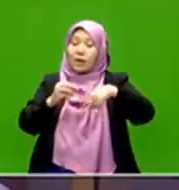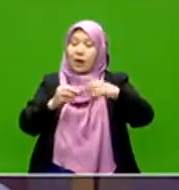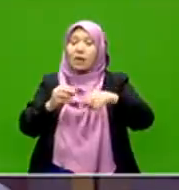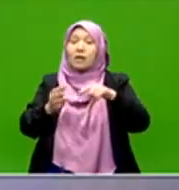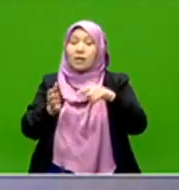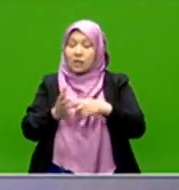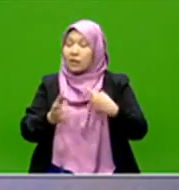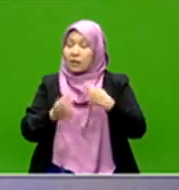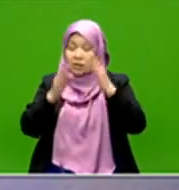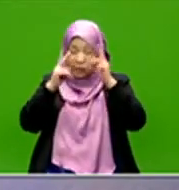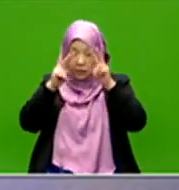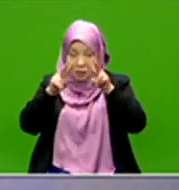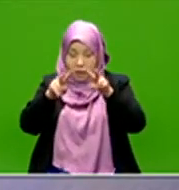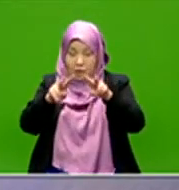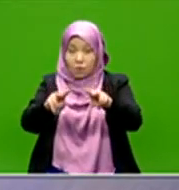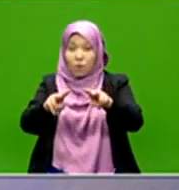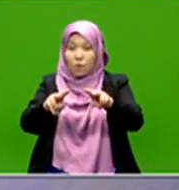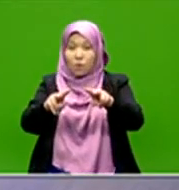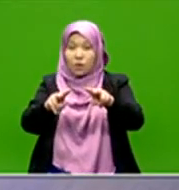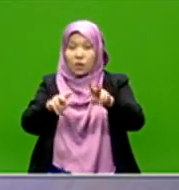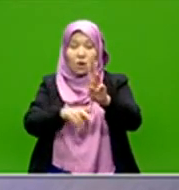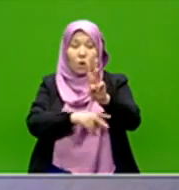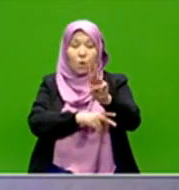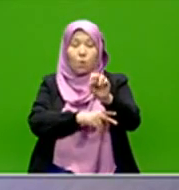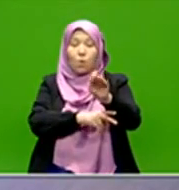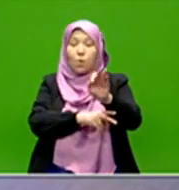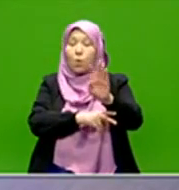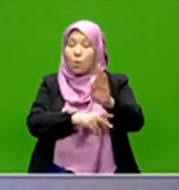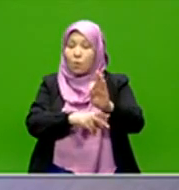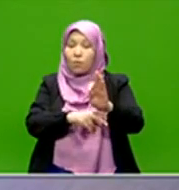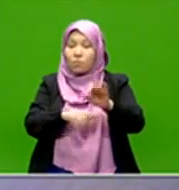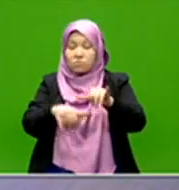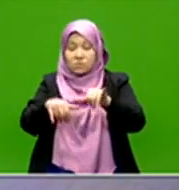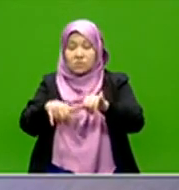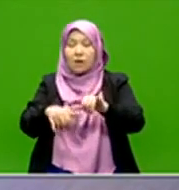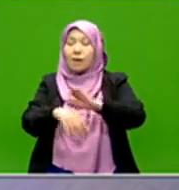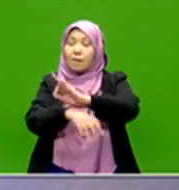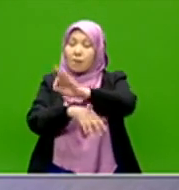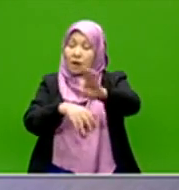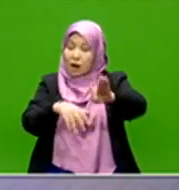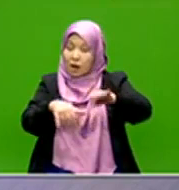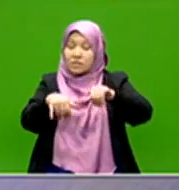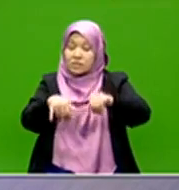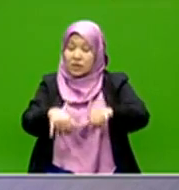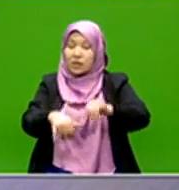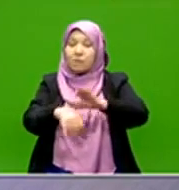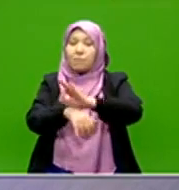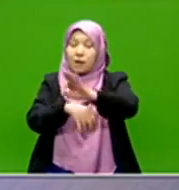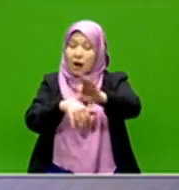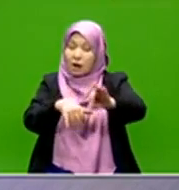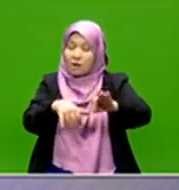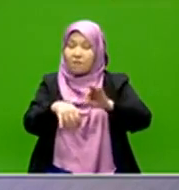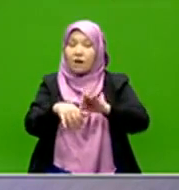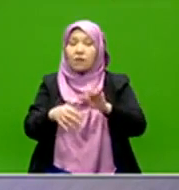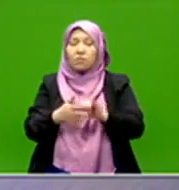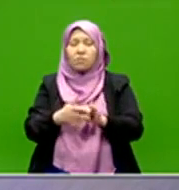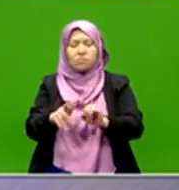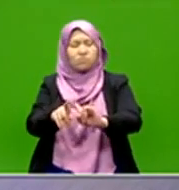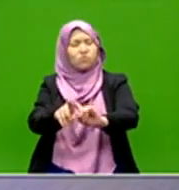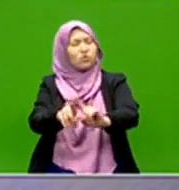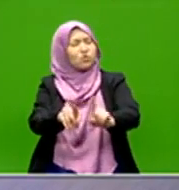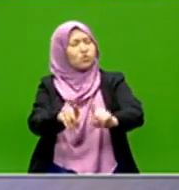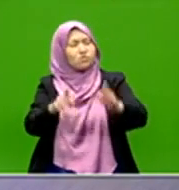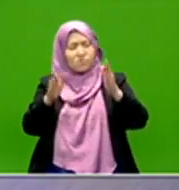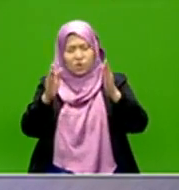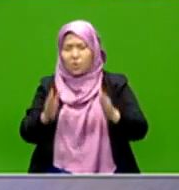kita perhatikan wukuf di Padang Arafah semalam, ya. Semalam. Ya, maksudnya apa? Macam-macam jenis orang Ustaz. Betul